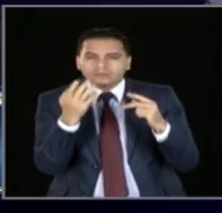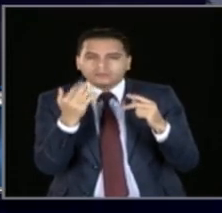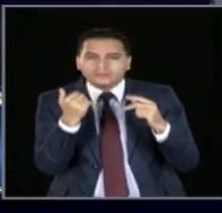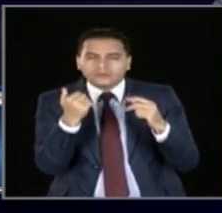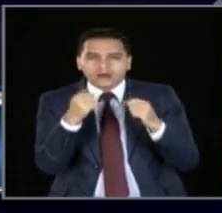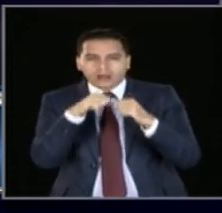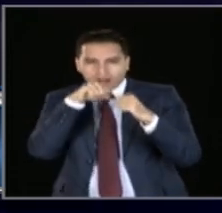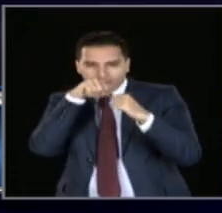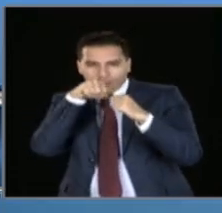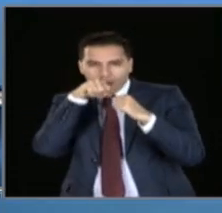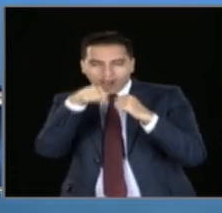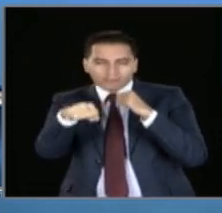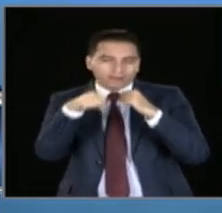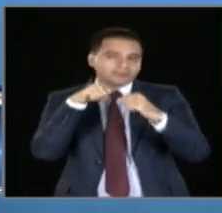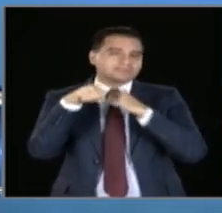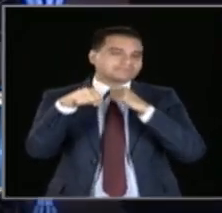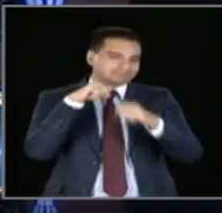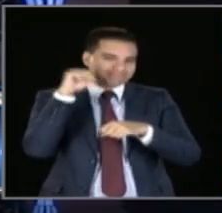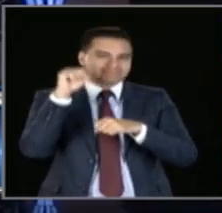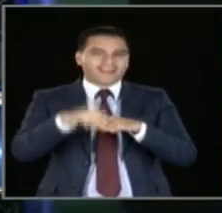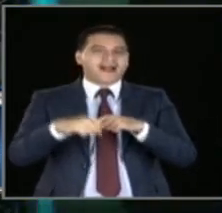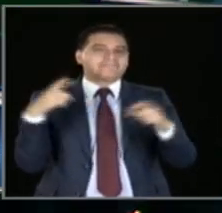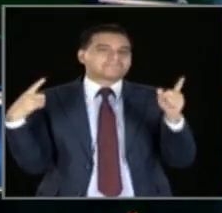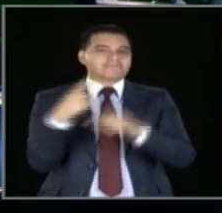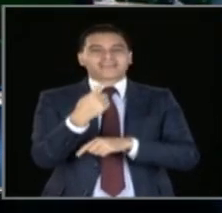الملاكمه الهدف الاول